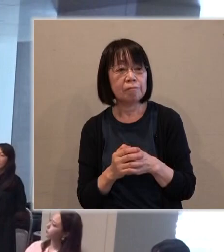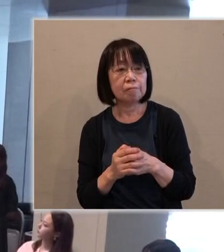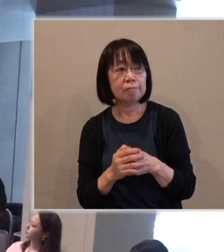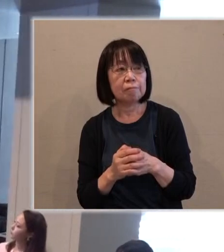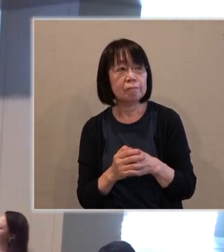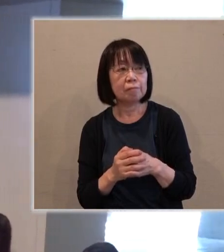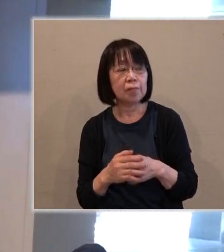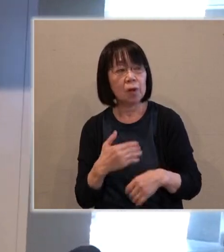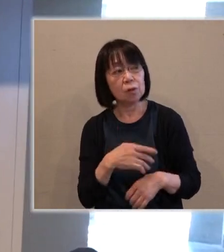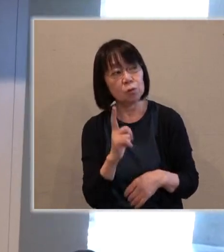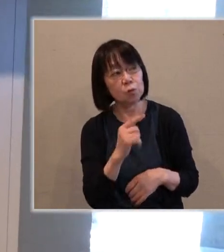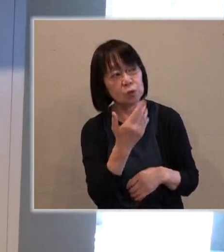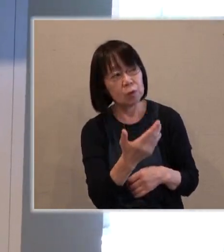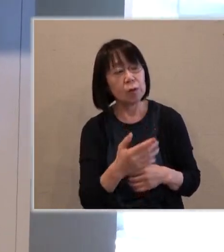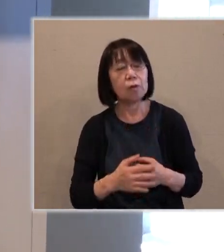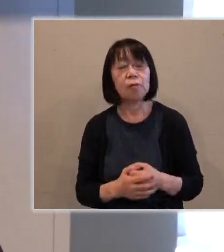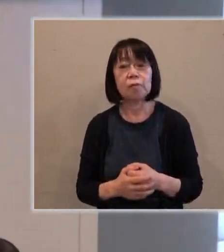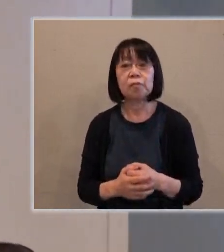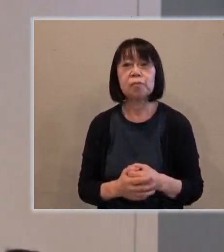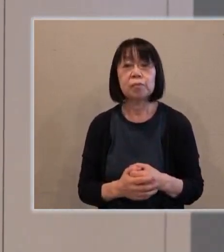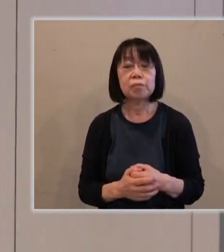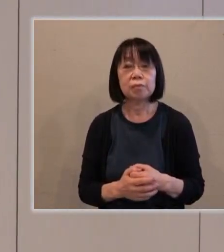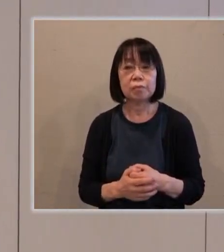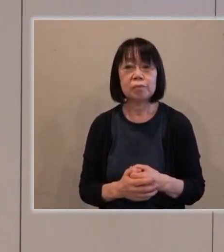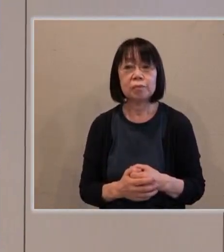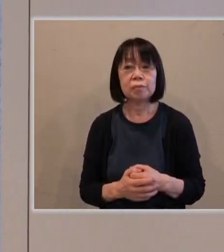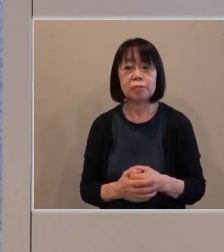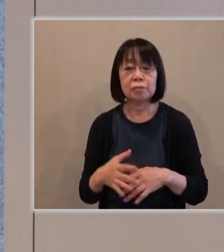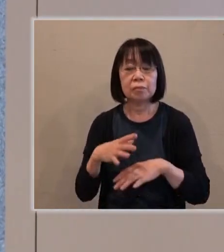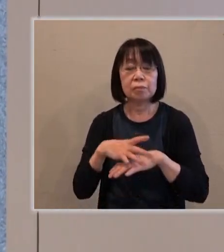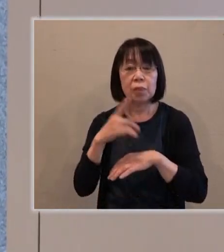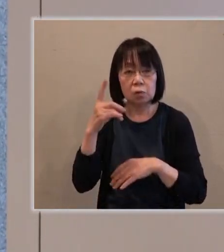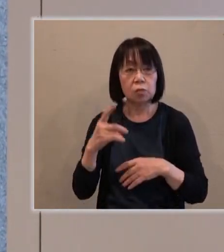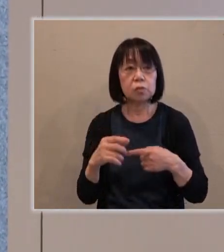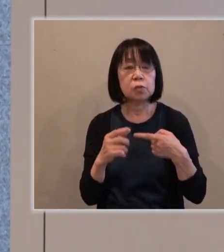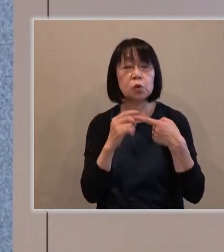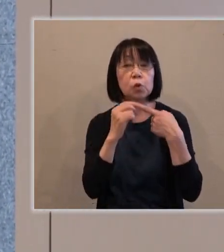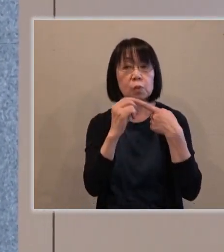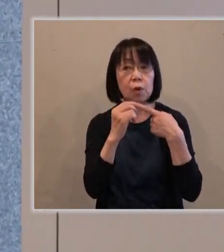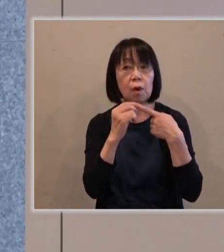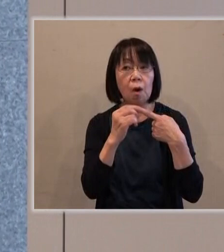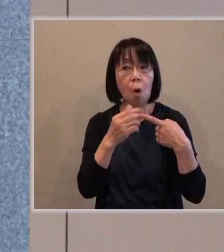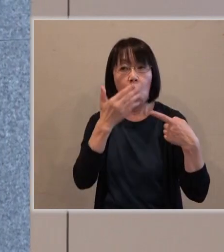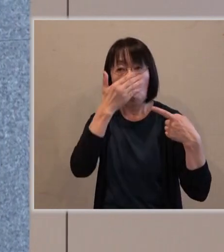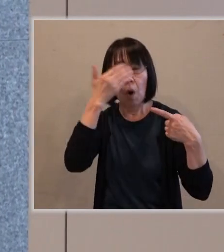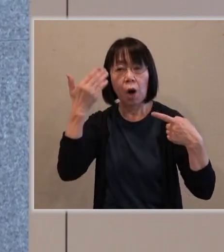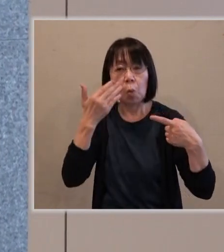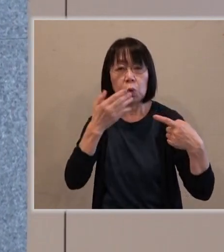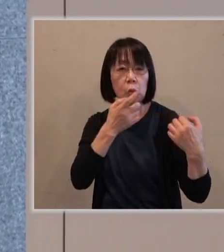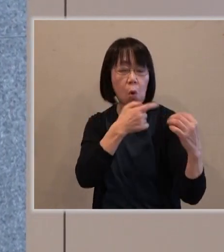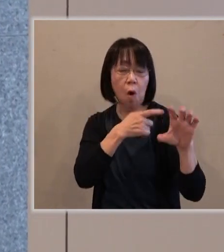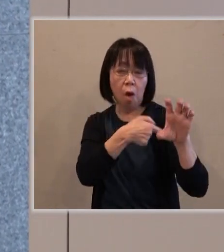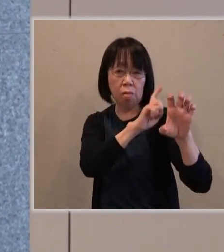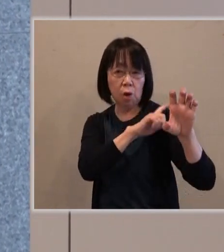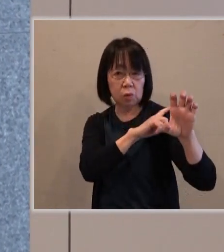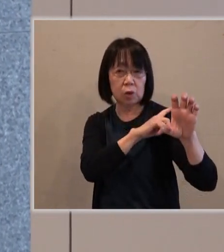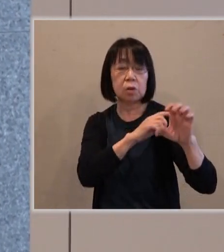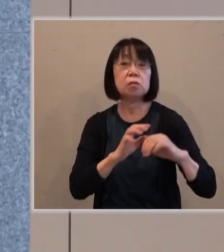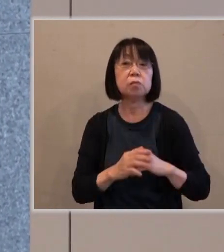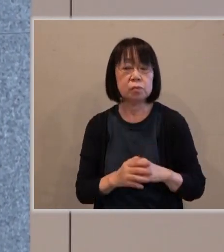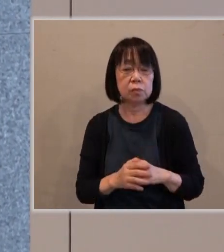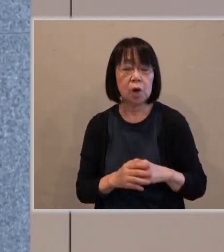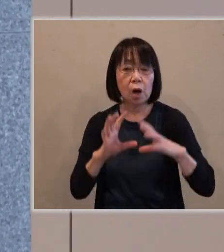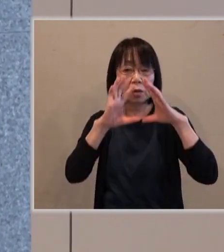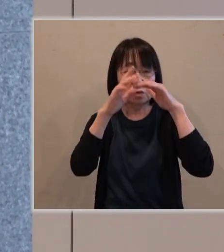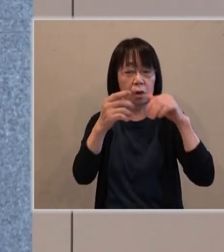ど、原さんどうですか。 あ、なるほど。まず一つ目にこの若者のエネルギーがってところがあったんですが、世界に出たり